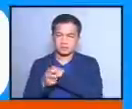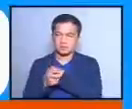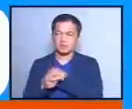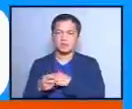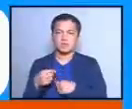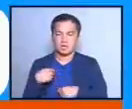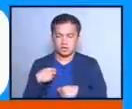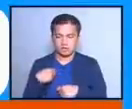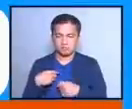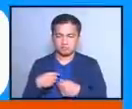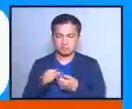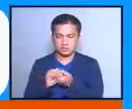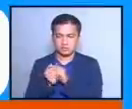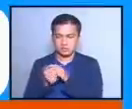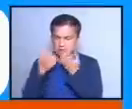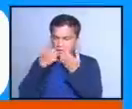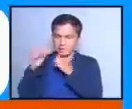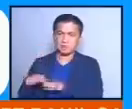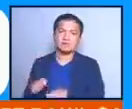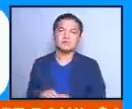evil